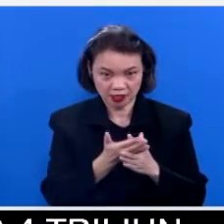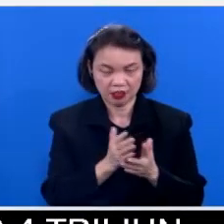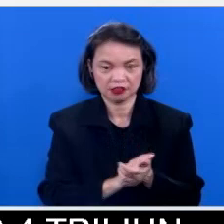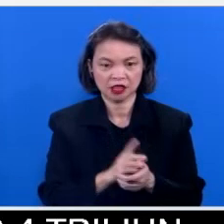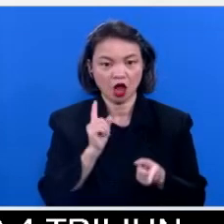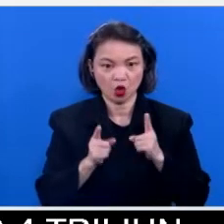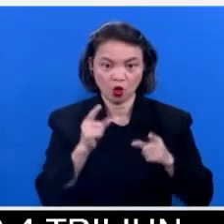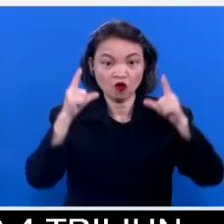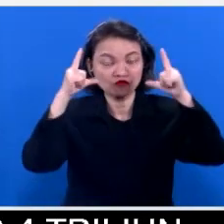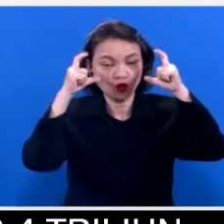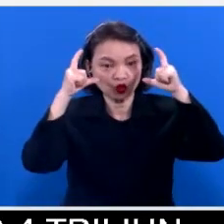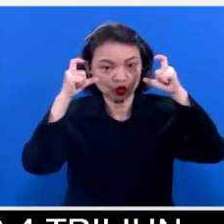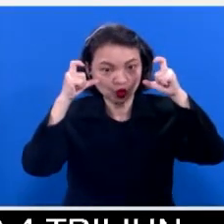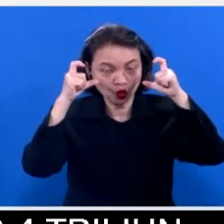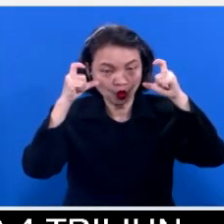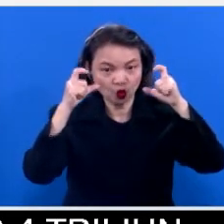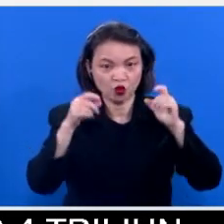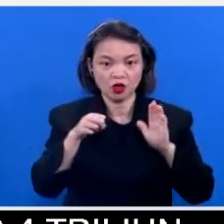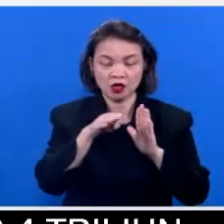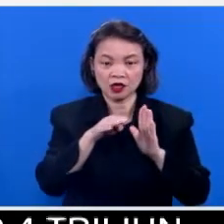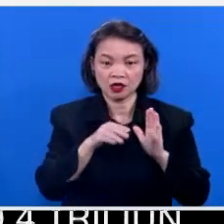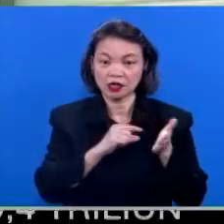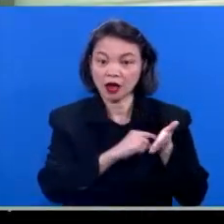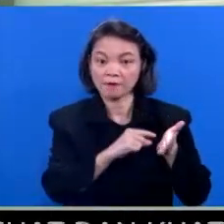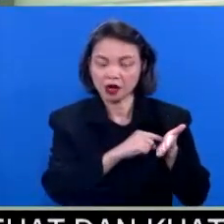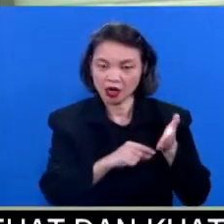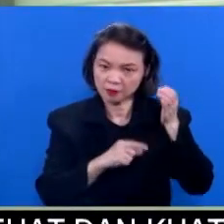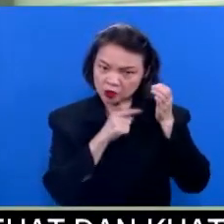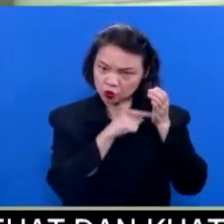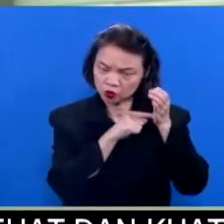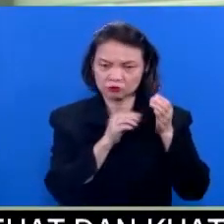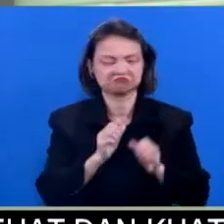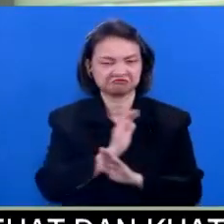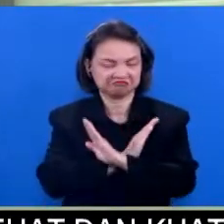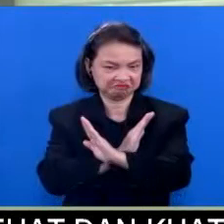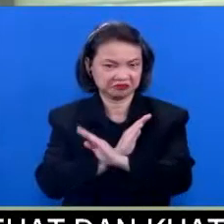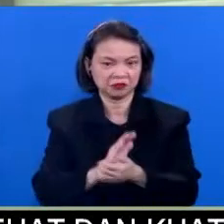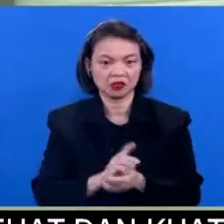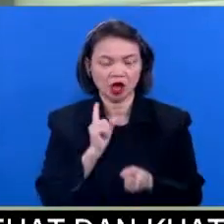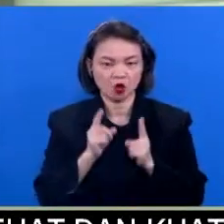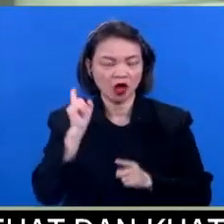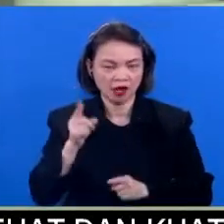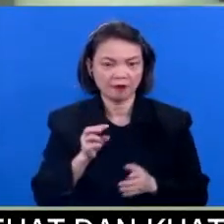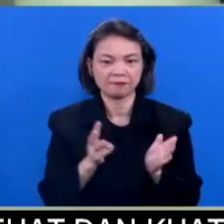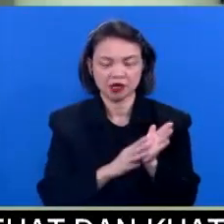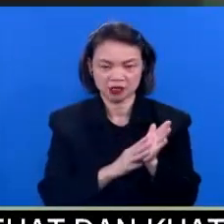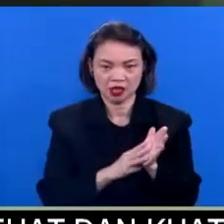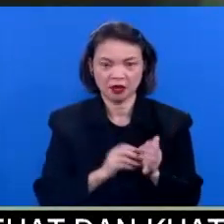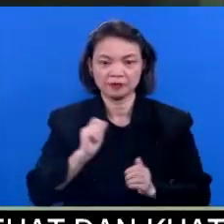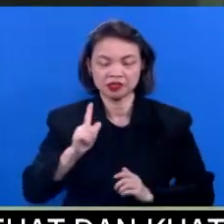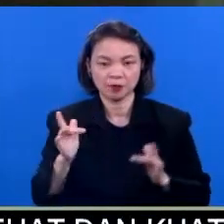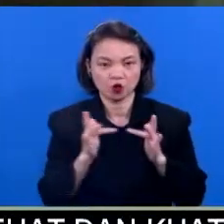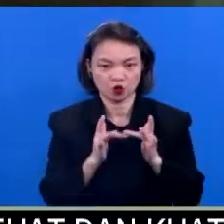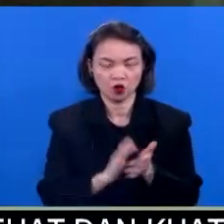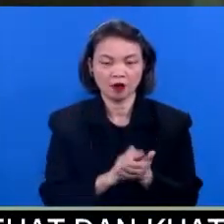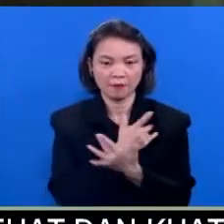foto, daftar, kontak itu nggak boleh. Jika ada masalah dengan pinjaman online, masyarakat diminta tidak ragu untuk